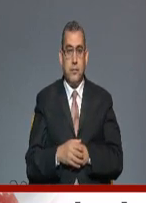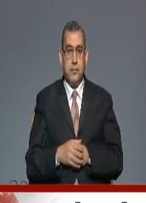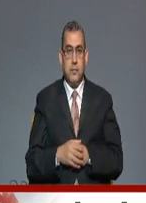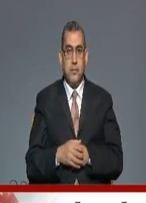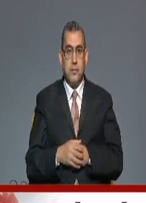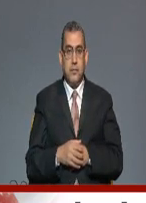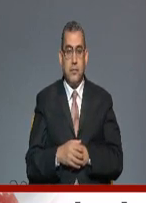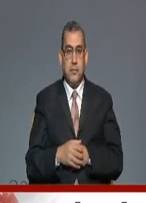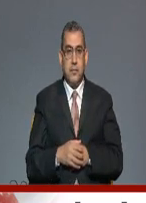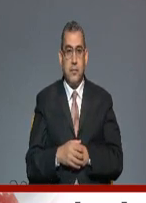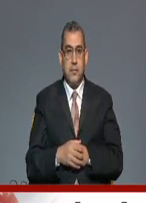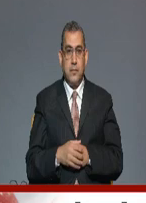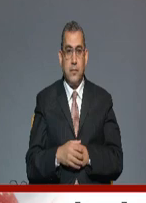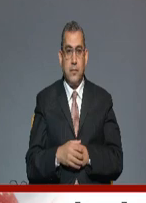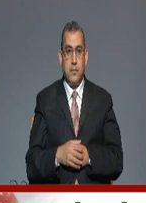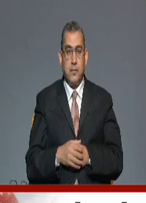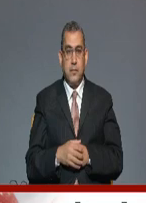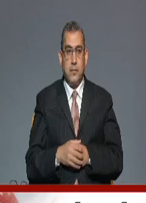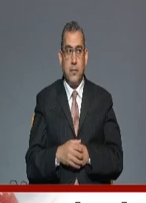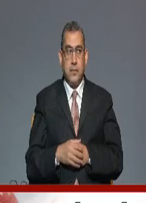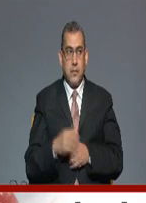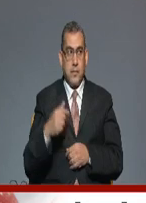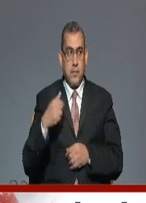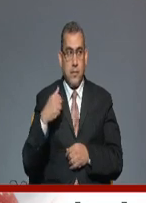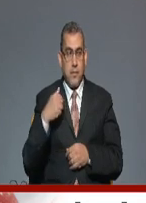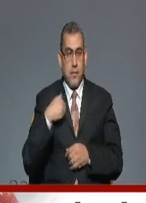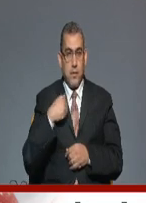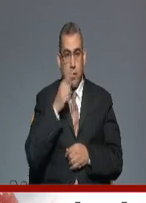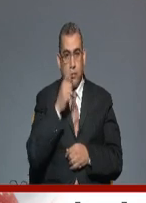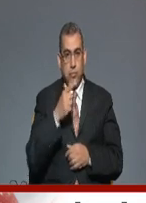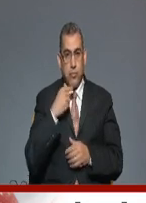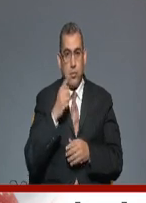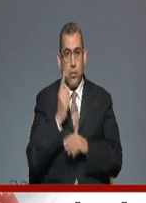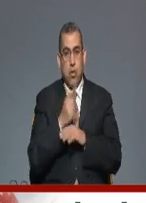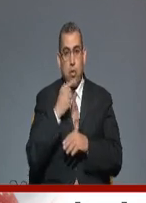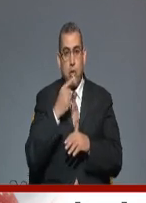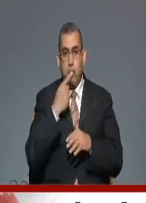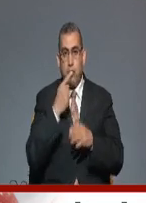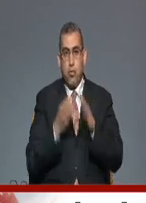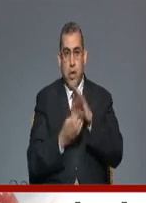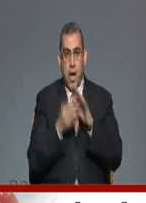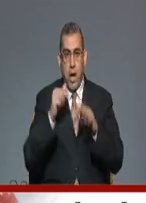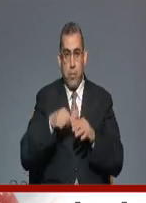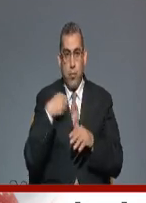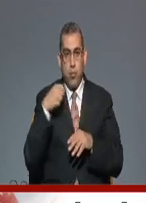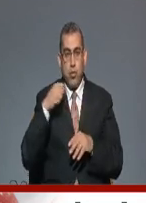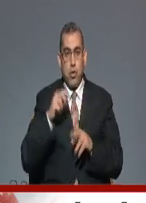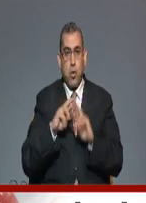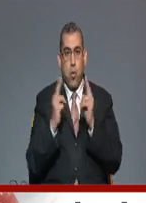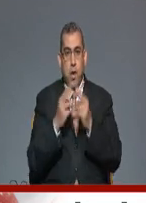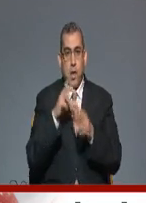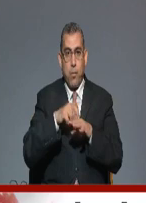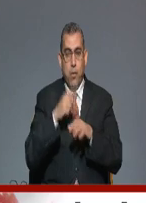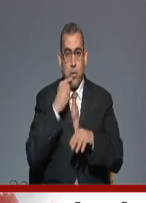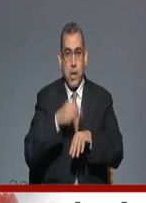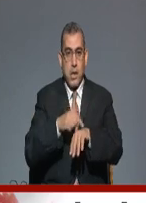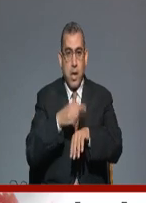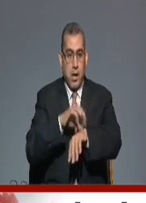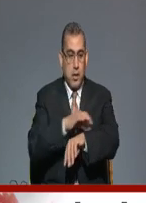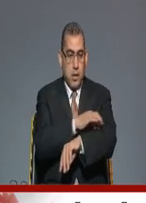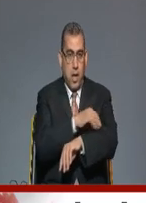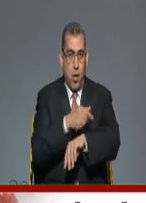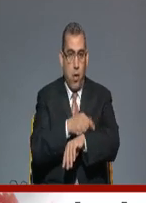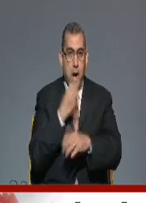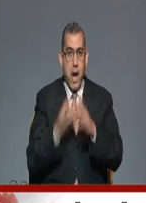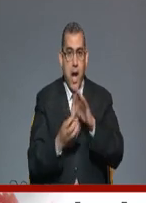أنا فعلاً الدكتورة منال السردي، أستاذ في كلية طب اسكندرية ومدير وحدة زرع النخاع بمستشفى المواساة